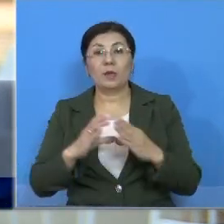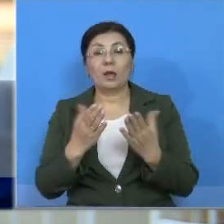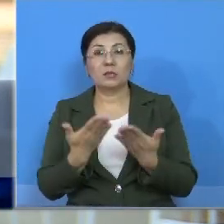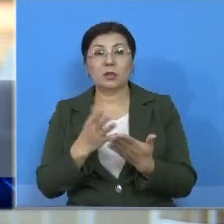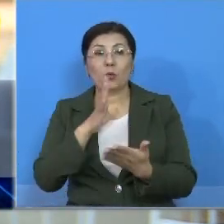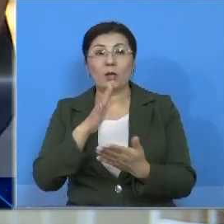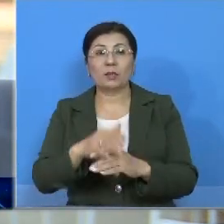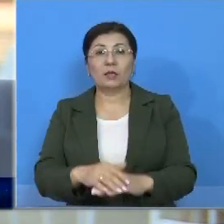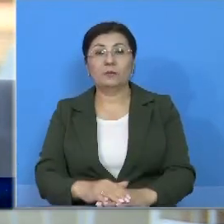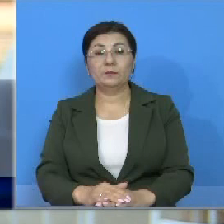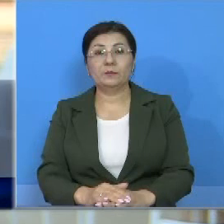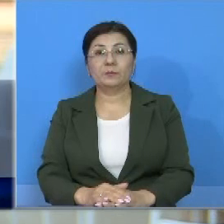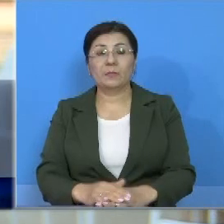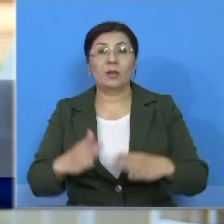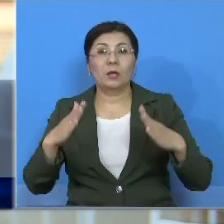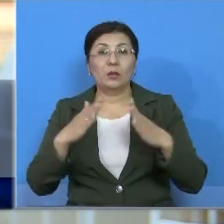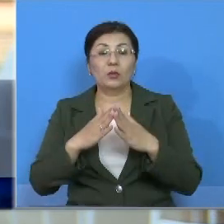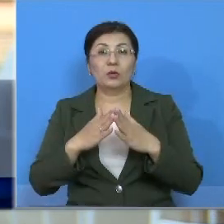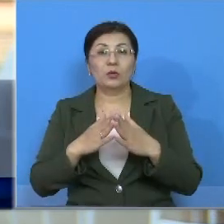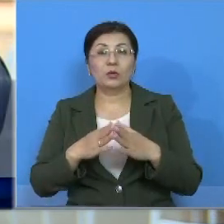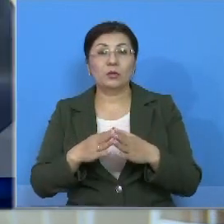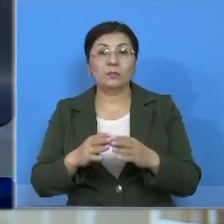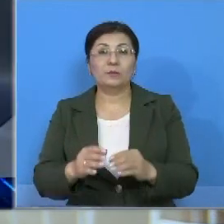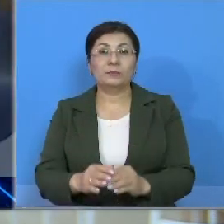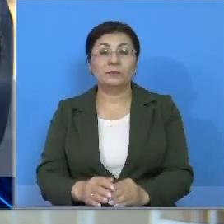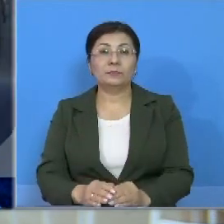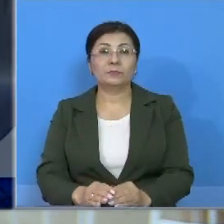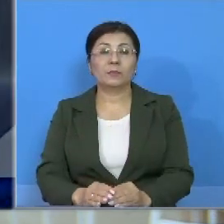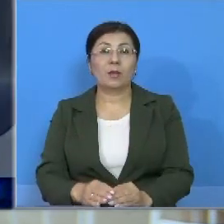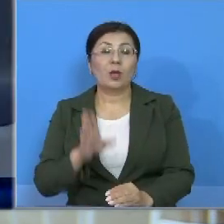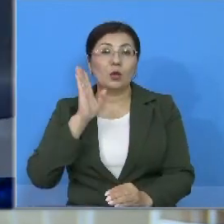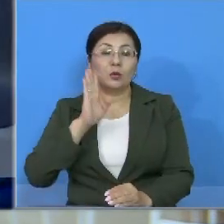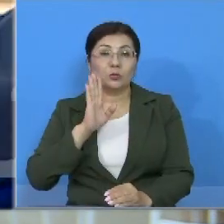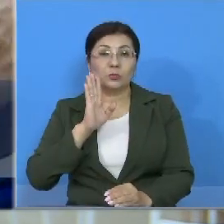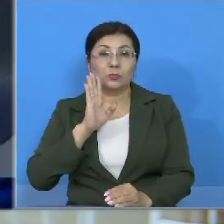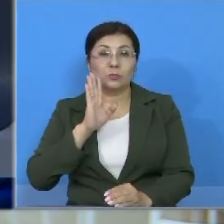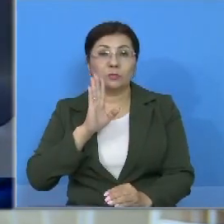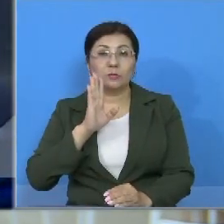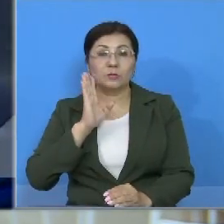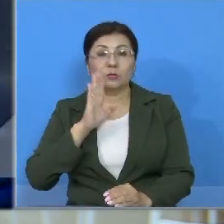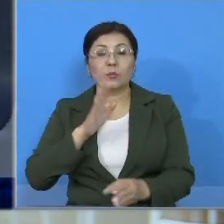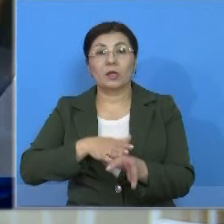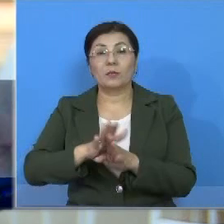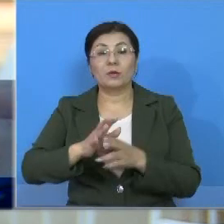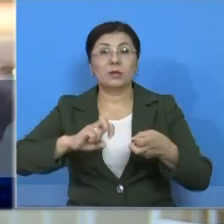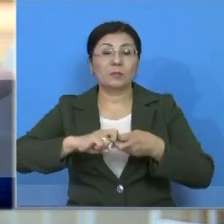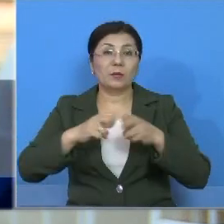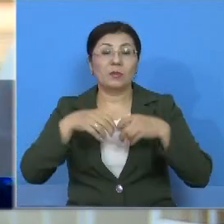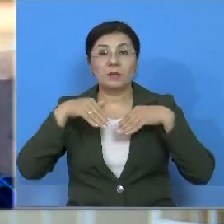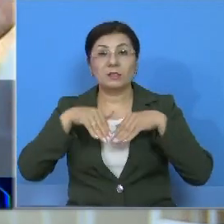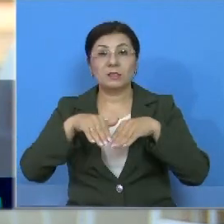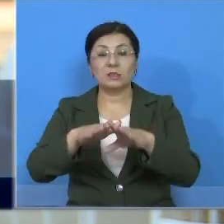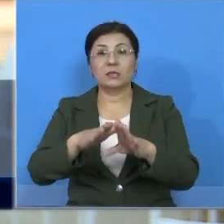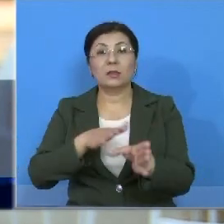таңда ол үйлі жаңағы аталған үйде суға қызмет көз, сумен қамтамасыз ету мәселе шешілген